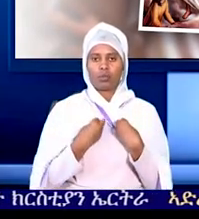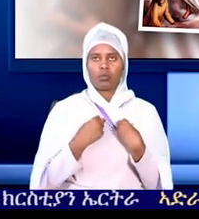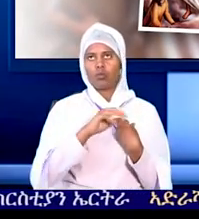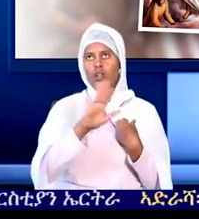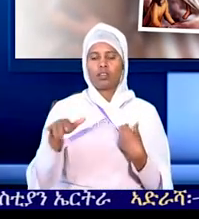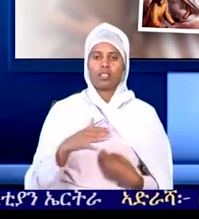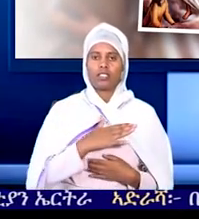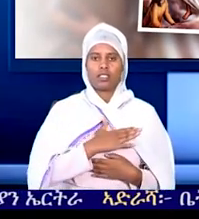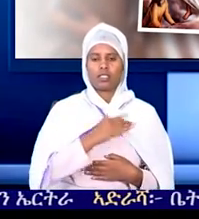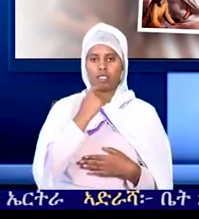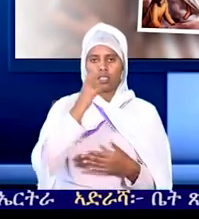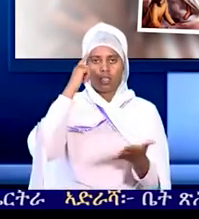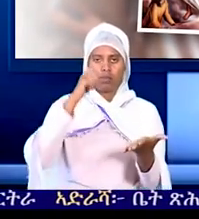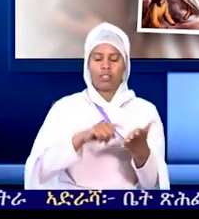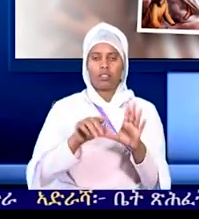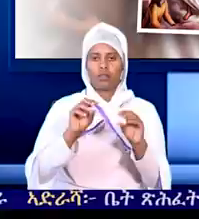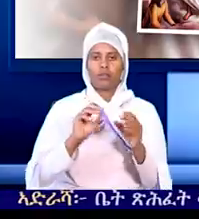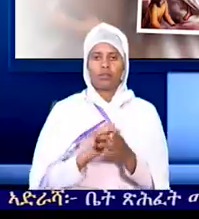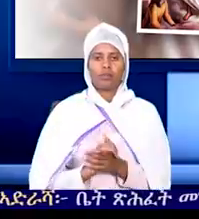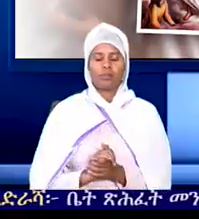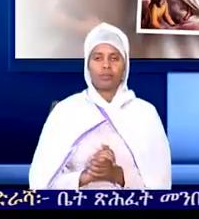ዝገበረሎም ደስ ይበለና በለ።